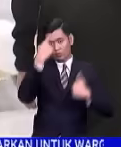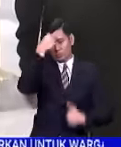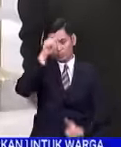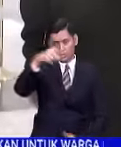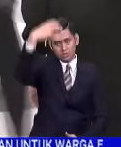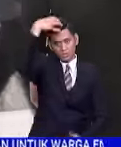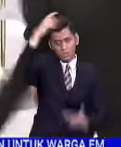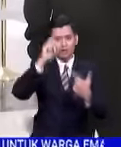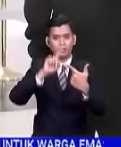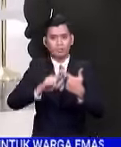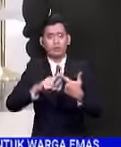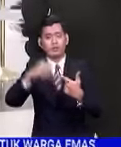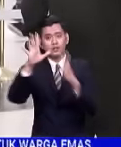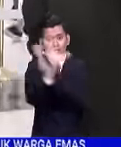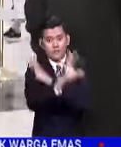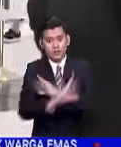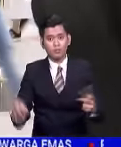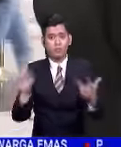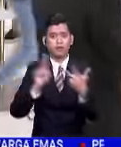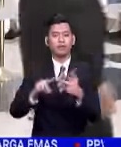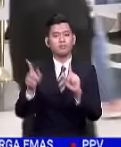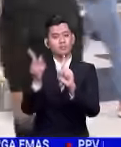Pulau Pinang.